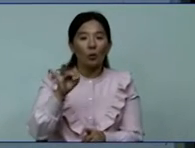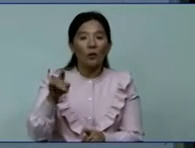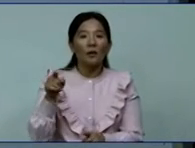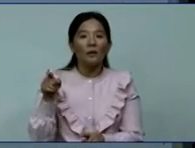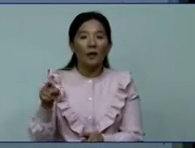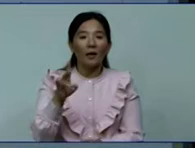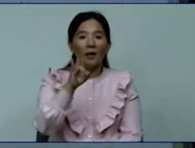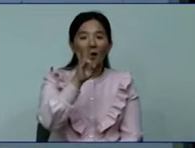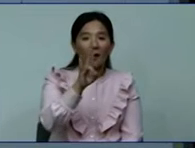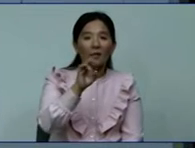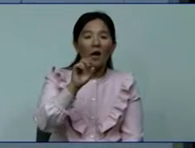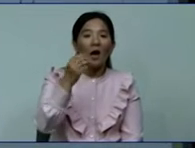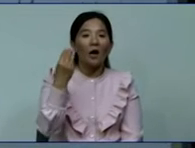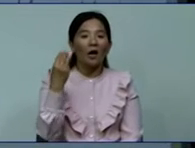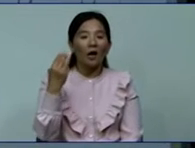Так,